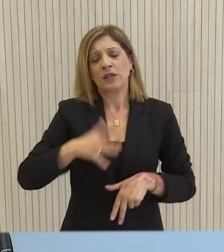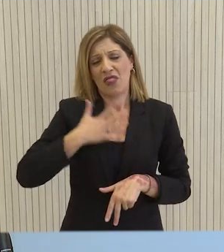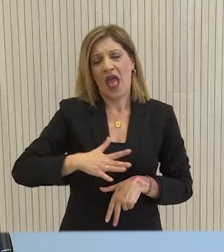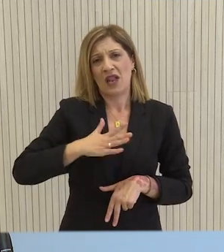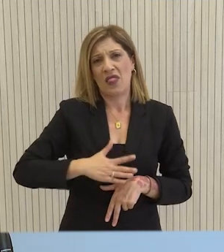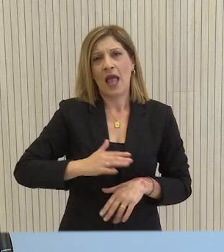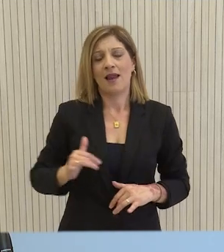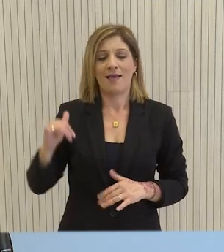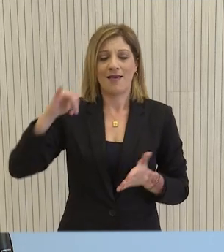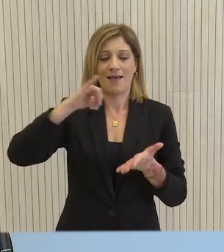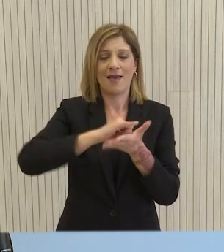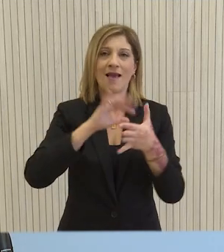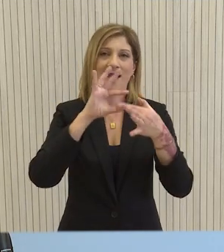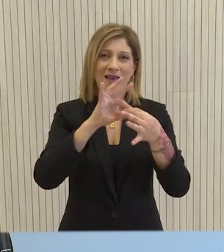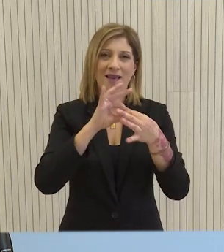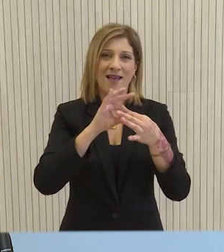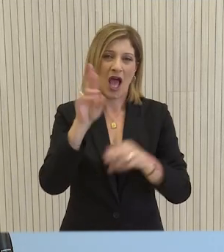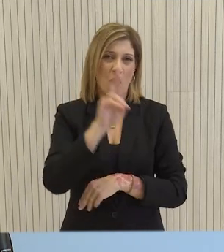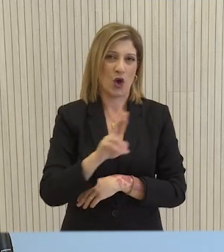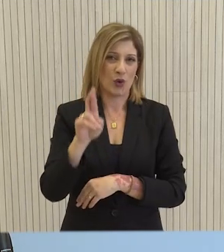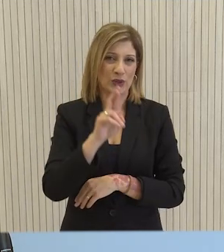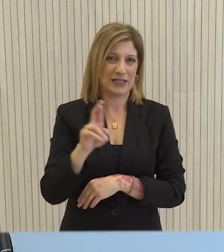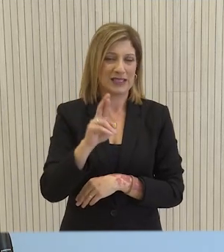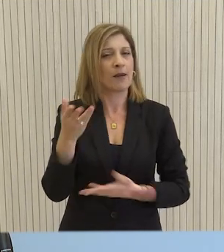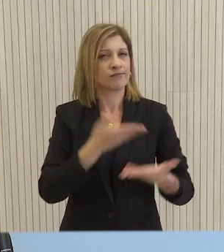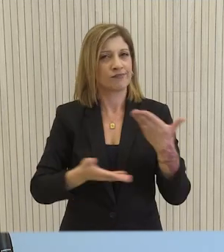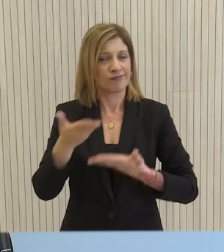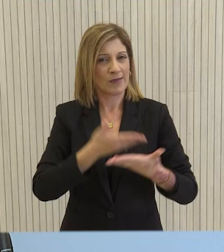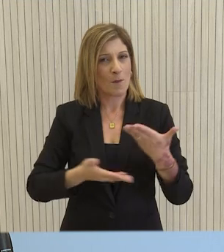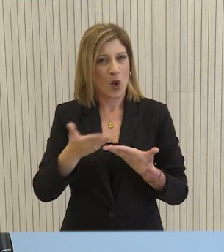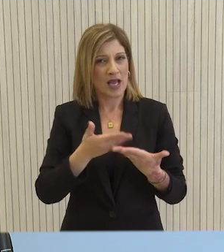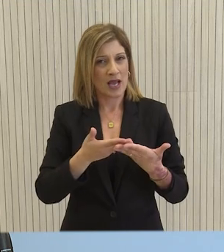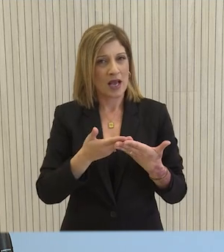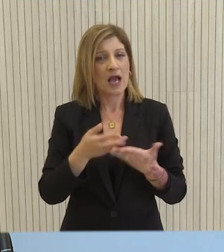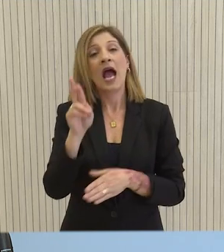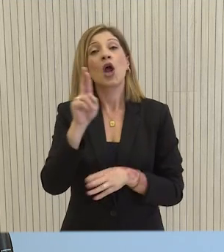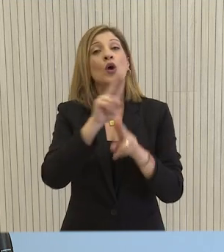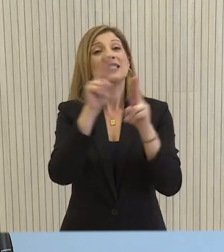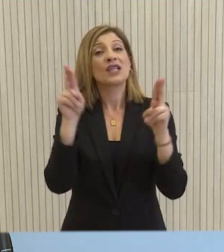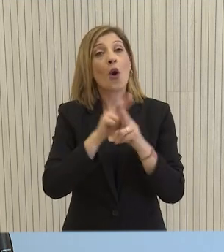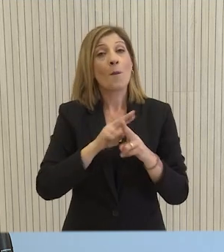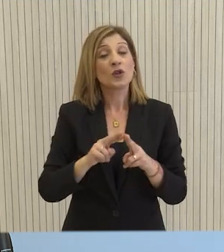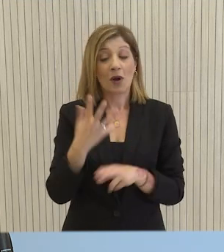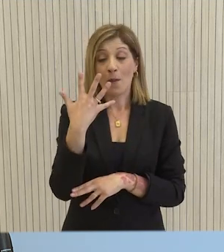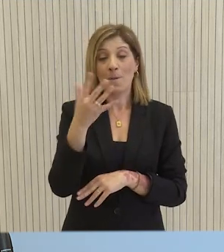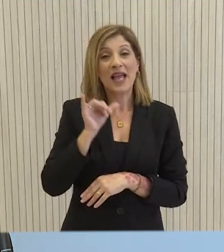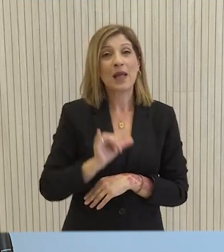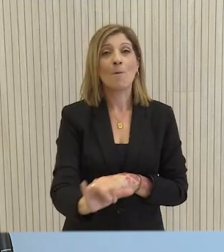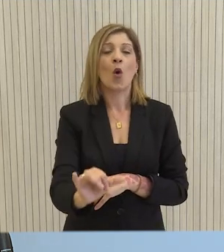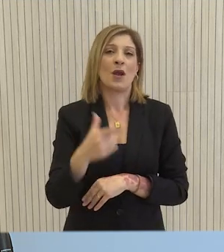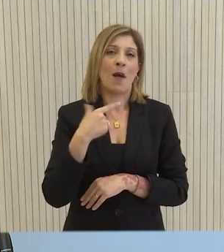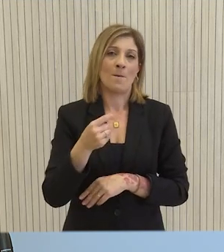ανάπτυξη περισσότερων διπλωματικών επαφών μαζί με χώρες. Όπως είναι γνωστό, η Ρωσική Ομοσπονδία είναι ένα από τα 5 μόνιμα μέλη του